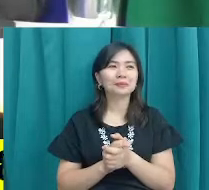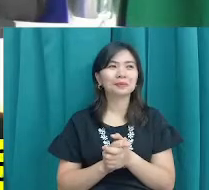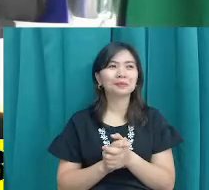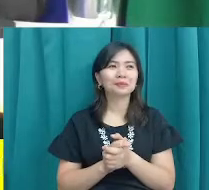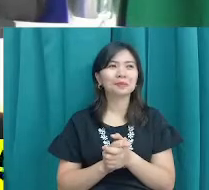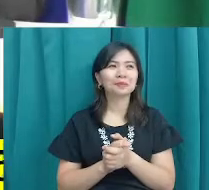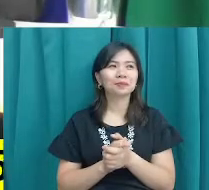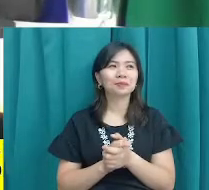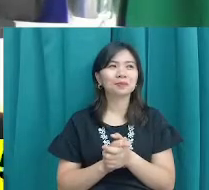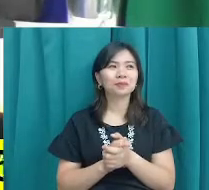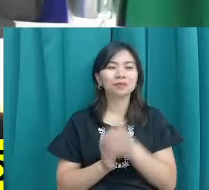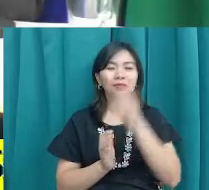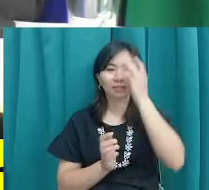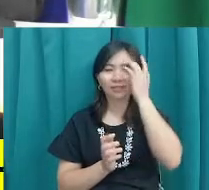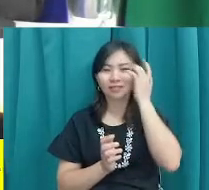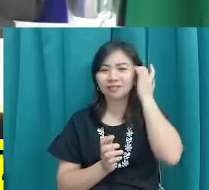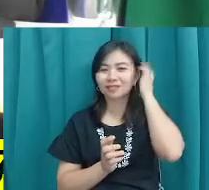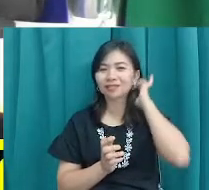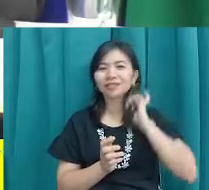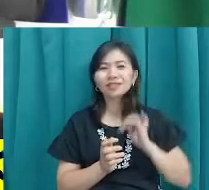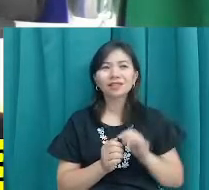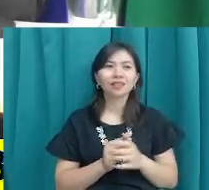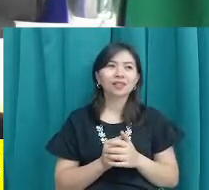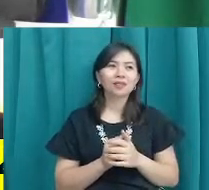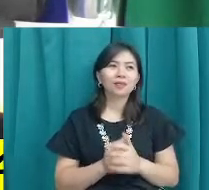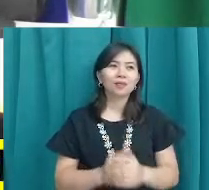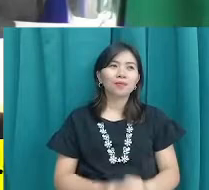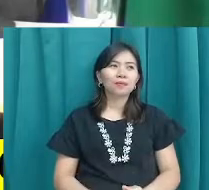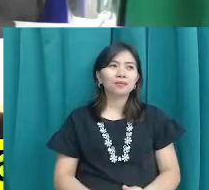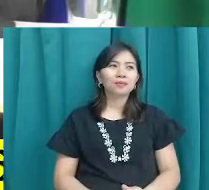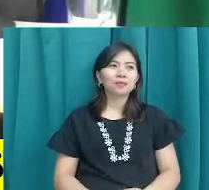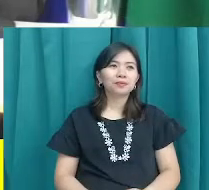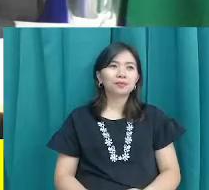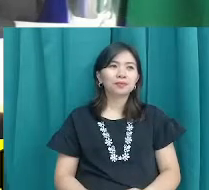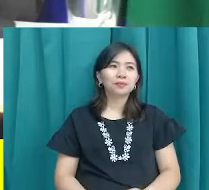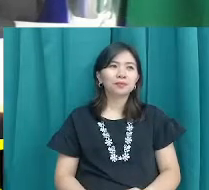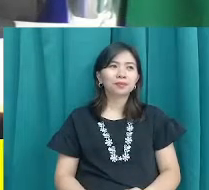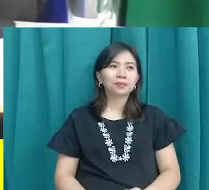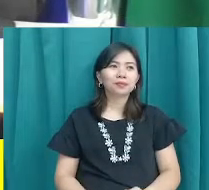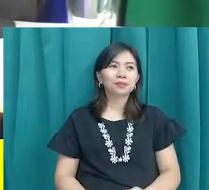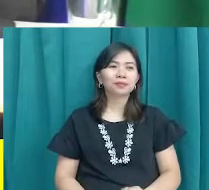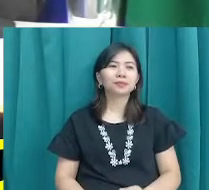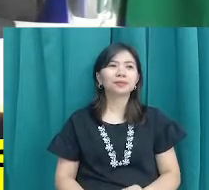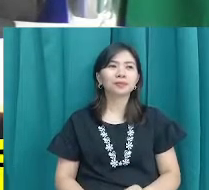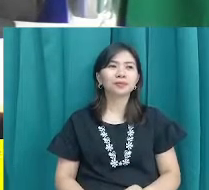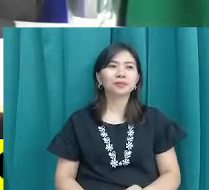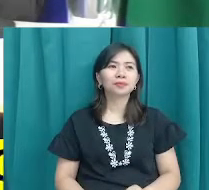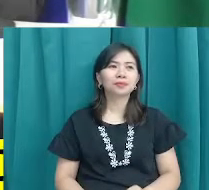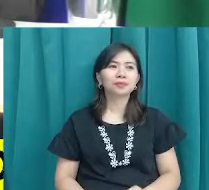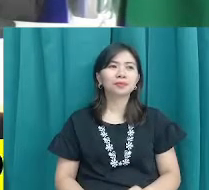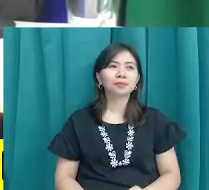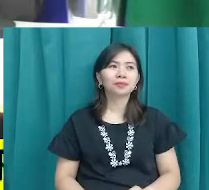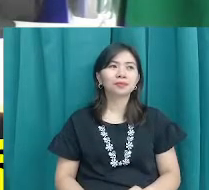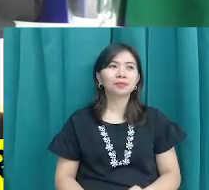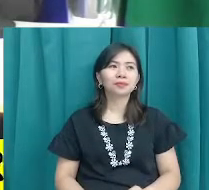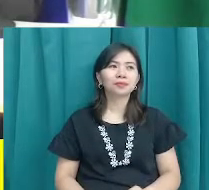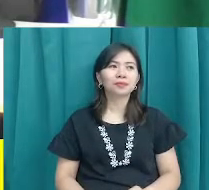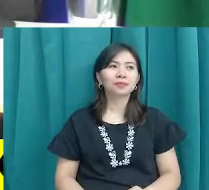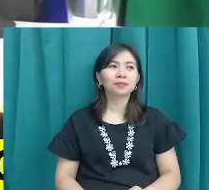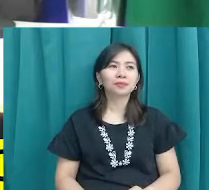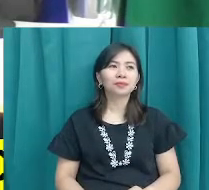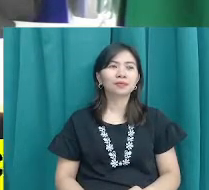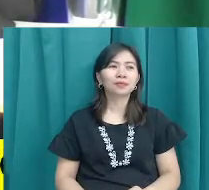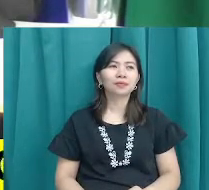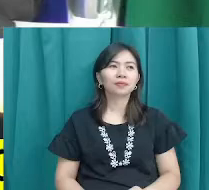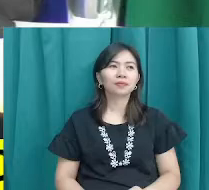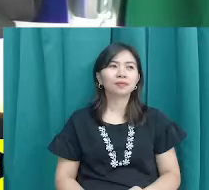bahay. Lumipat ng simbahan. From barracks. Hindi, iba yun. Barracks. Lumipat ng clinic. Hindi